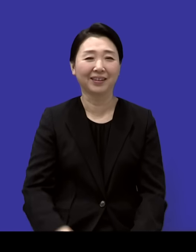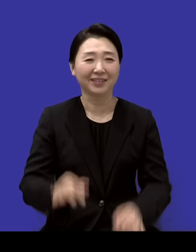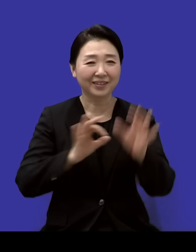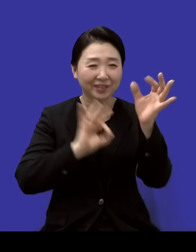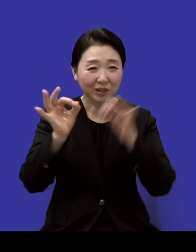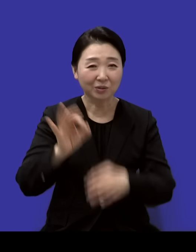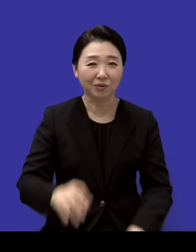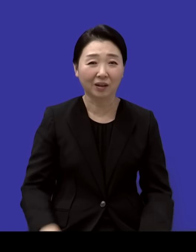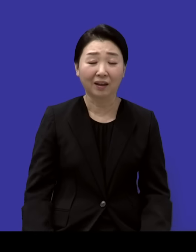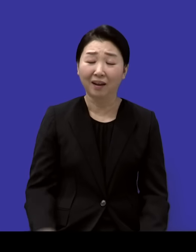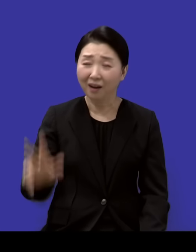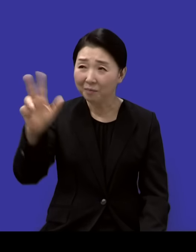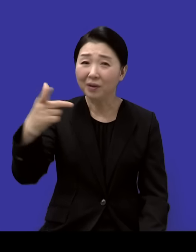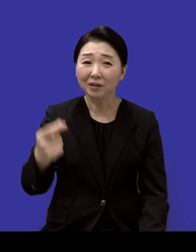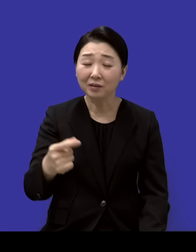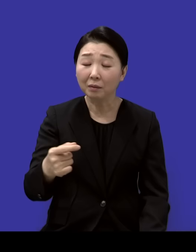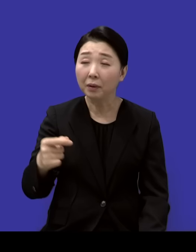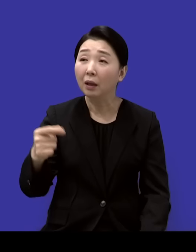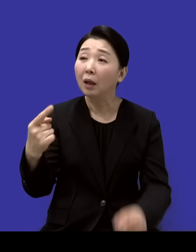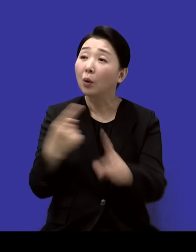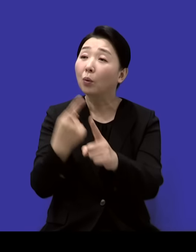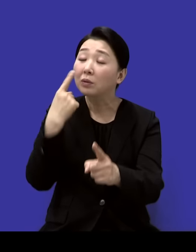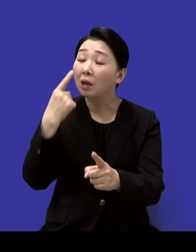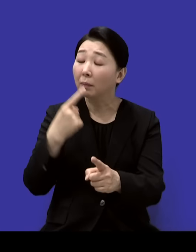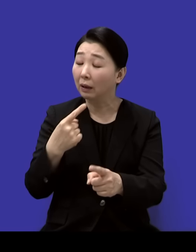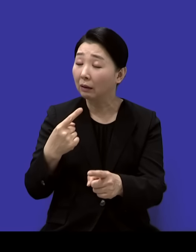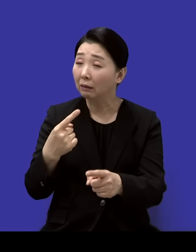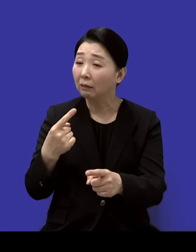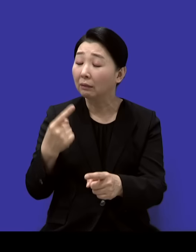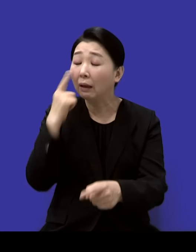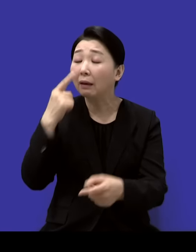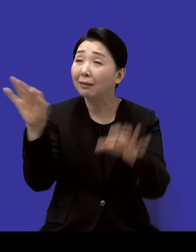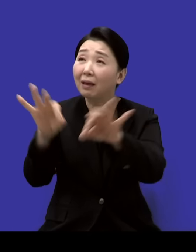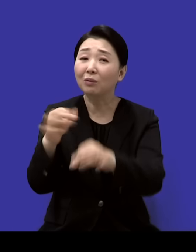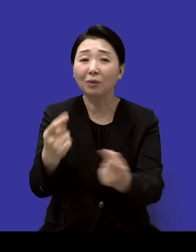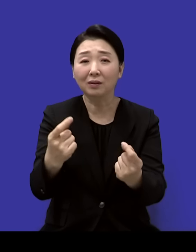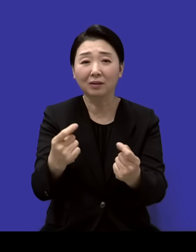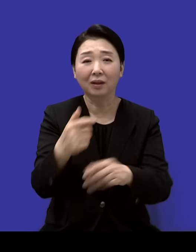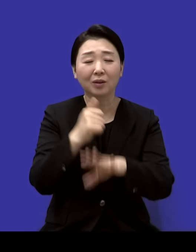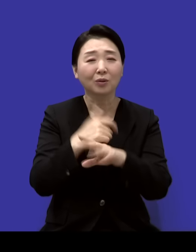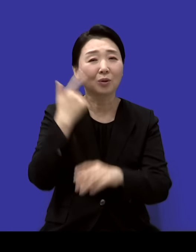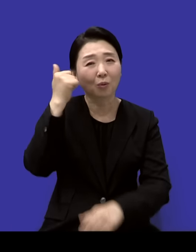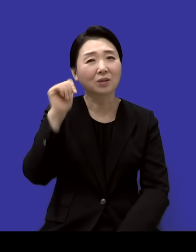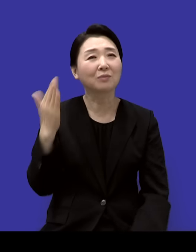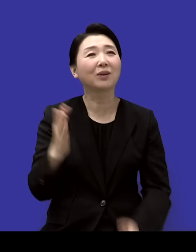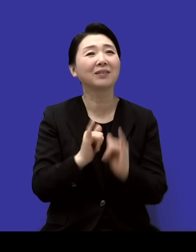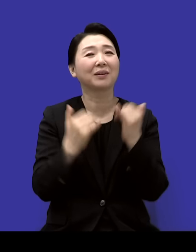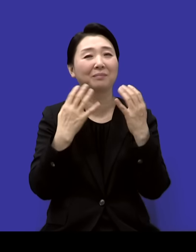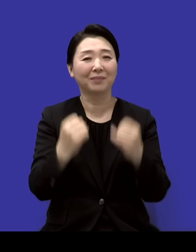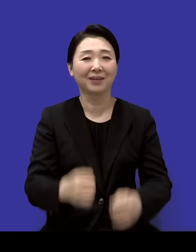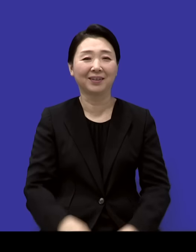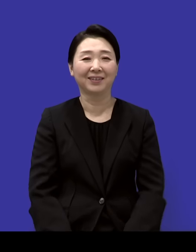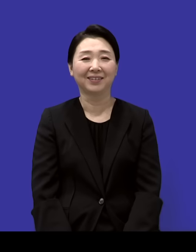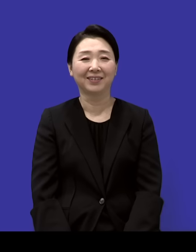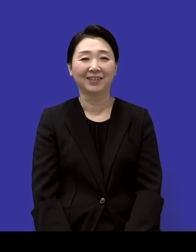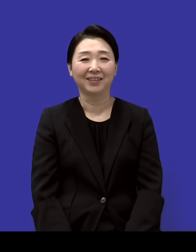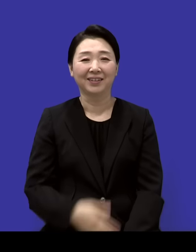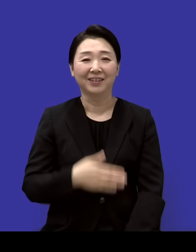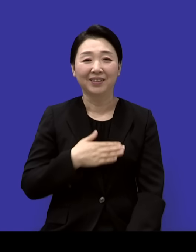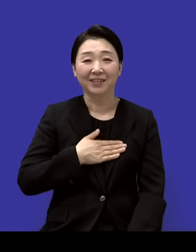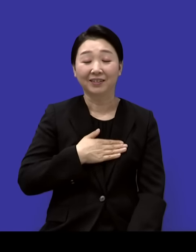예. 아니, 내기 거는 거 아니에요. 하나님이 고쳐봐요. 그럼 내가 이거 할게. 사실 이거 되게 위험하잖아요. 그래서 목사님 될 친구들이 너무 많더라는 거죠. 지금. 그렇죠. 저도 저희